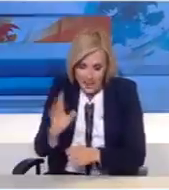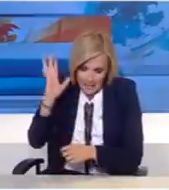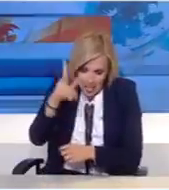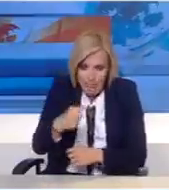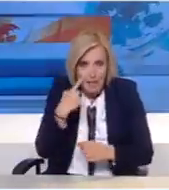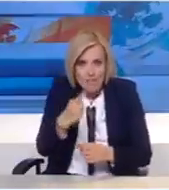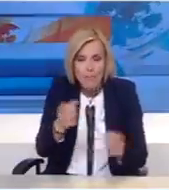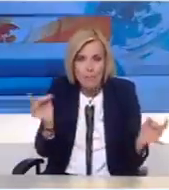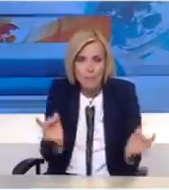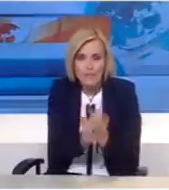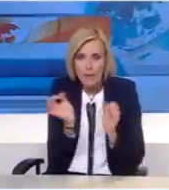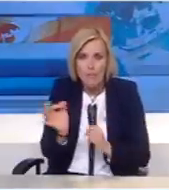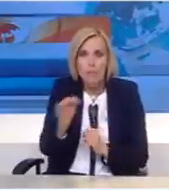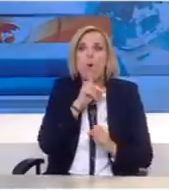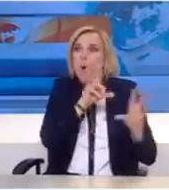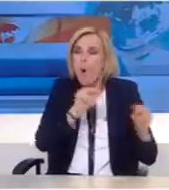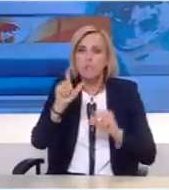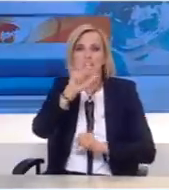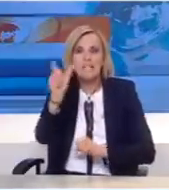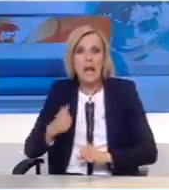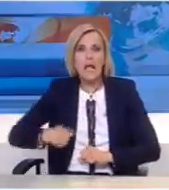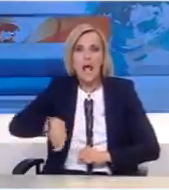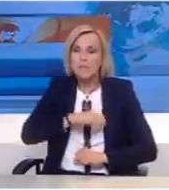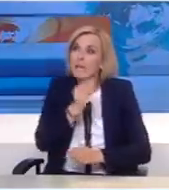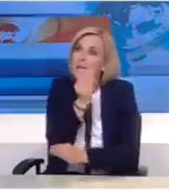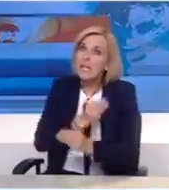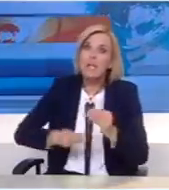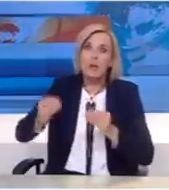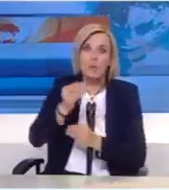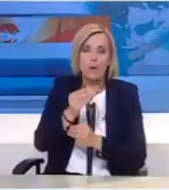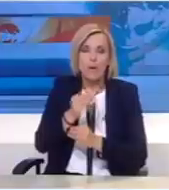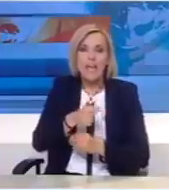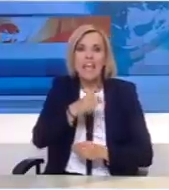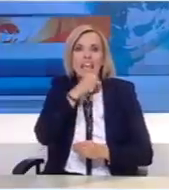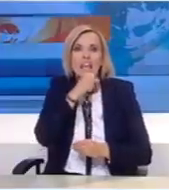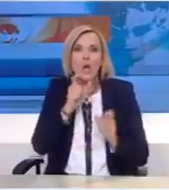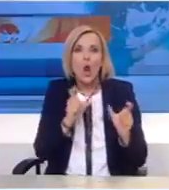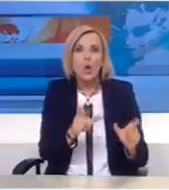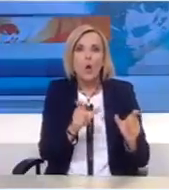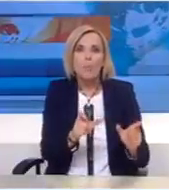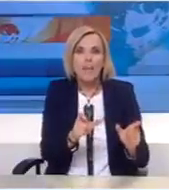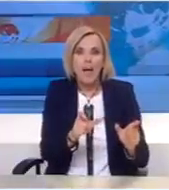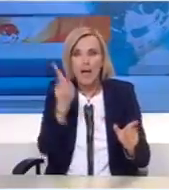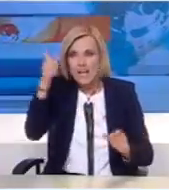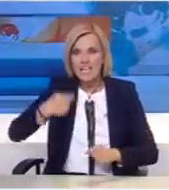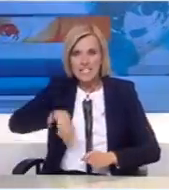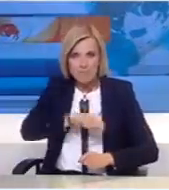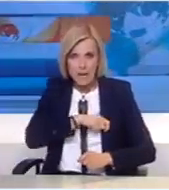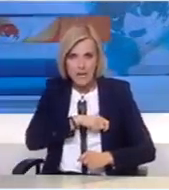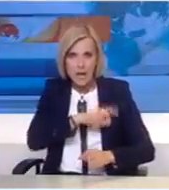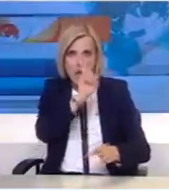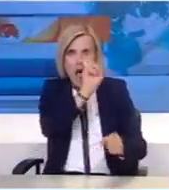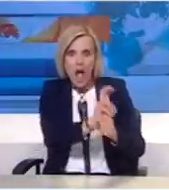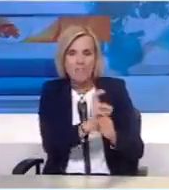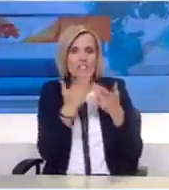έκφανση σε γείτονες χώρες, όπου τους άφηναν στα γεροκομεία επί μέρες νεκρούς και πήγαν να τους περιμαζέψουν